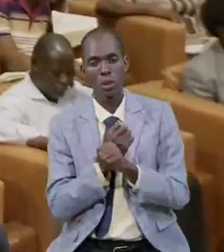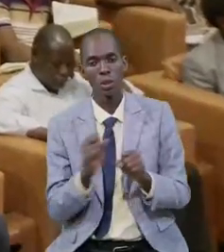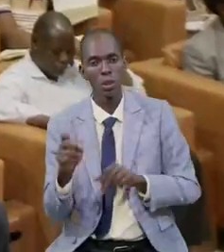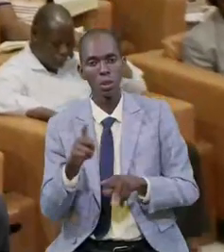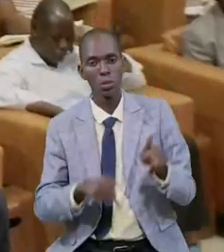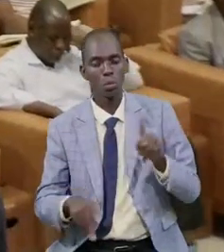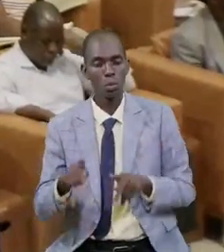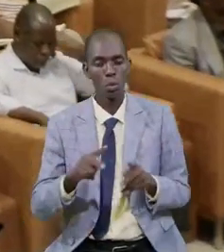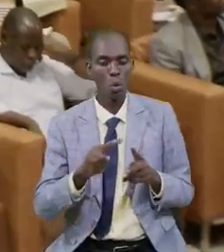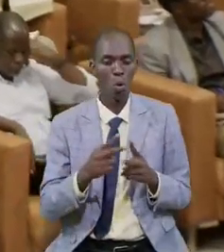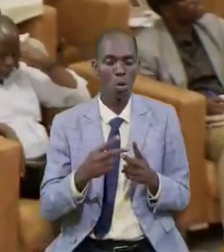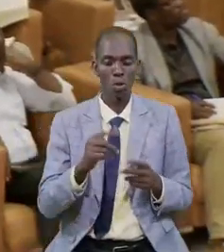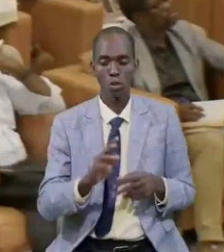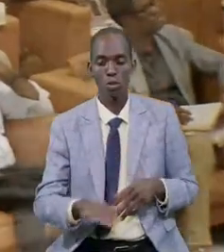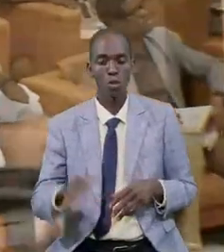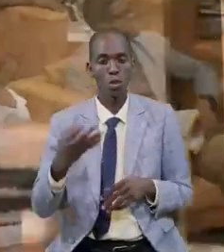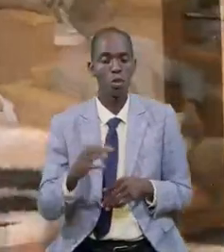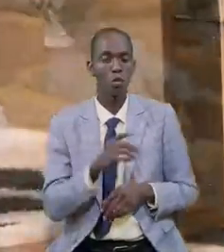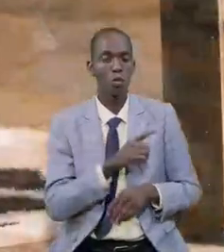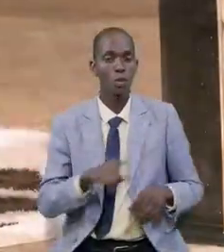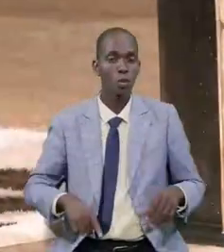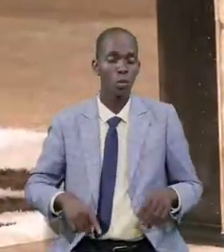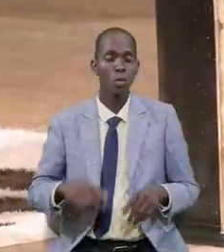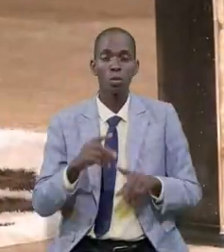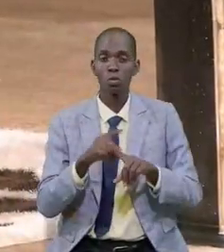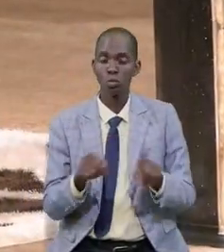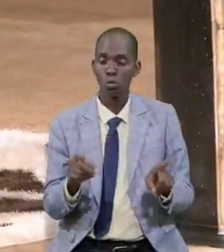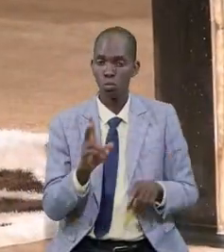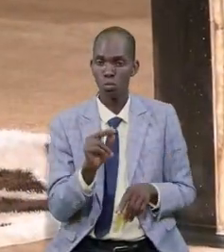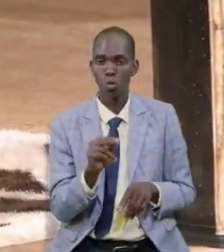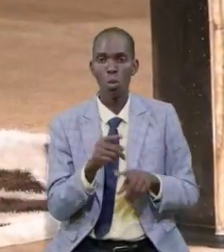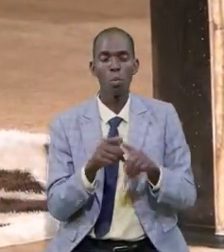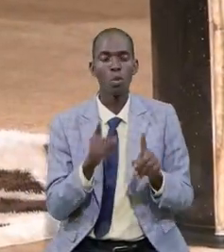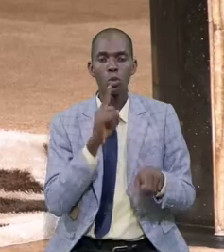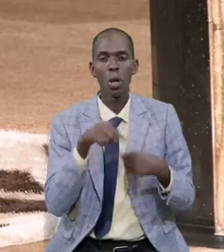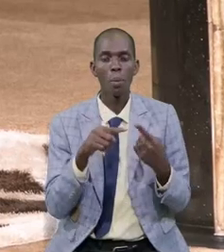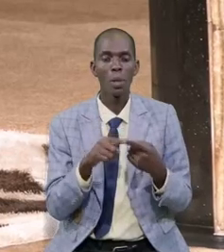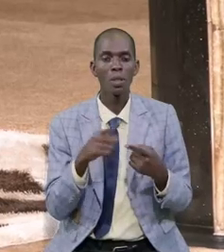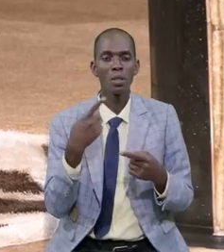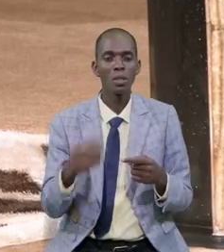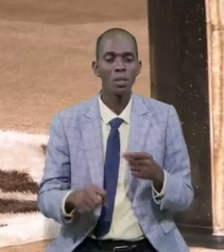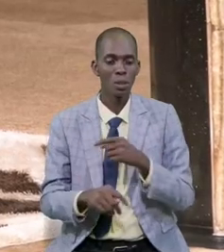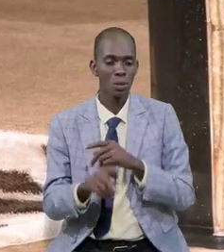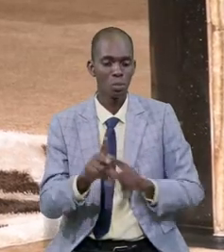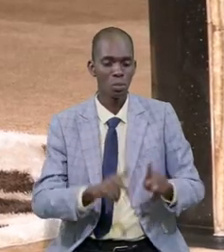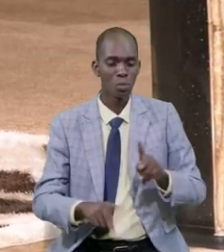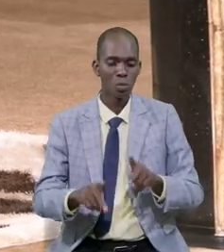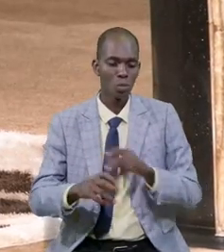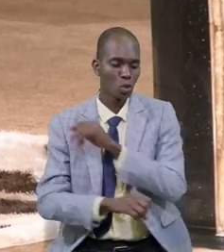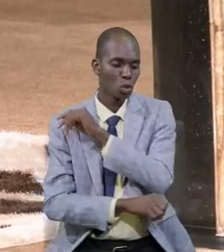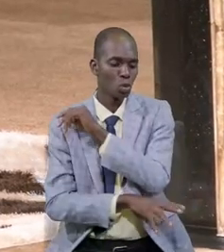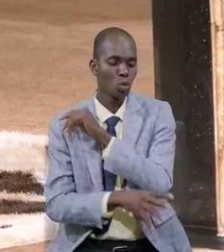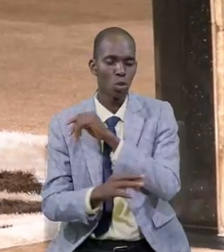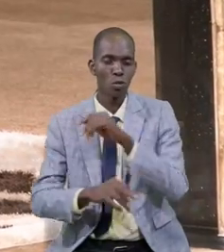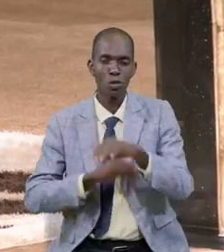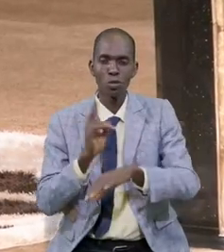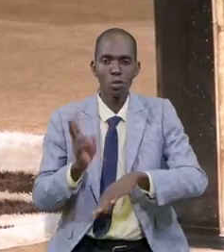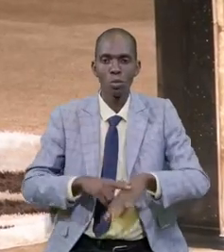la racine des enfants de Dieu, mais la racine d'un homme ordinaire, la racine d'un homme charnel.